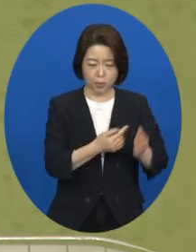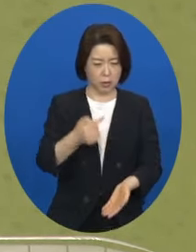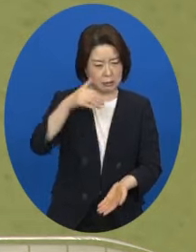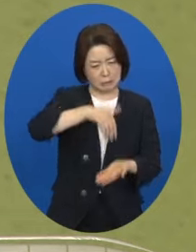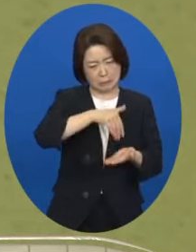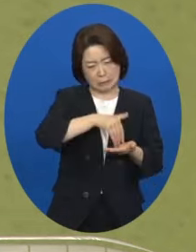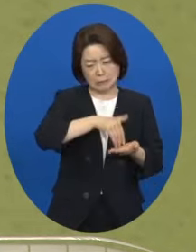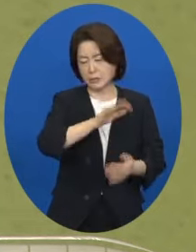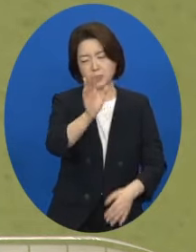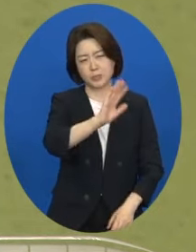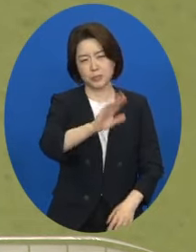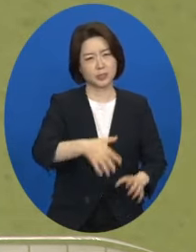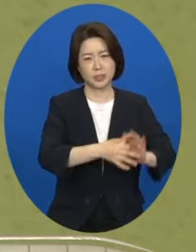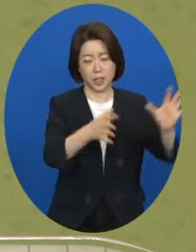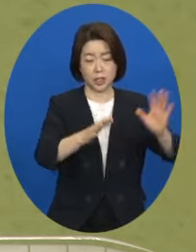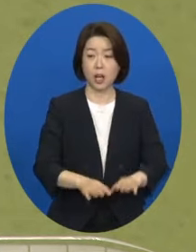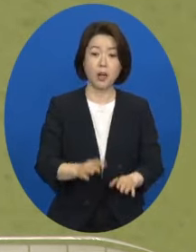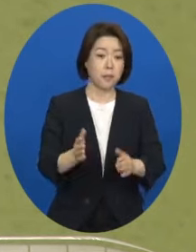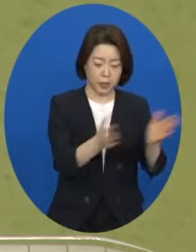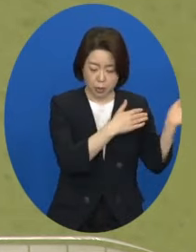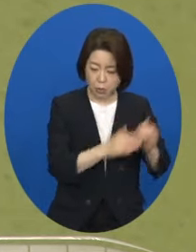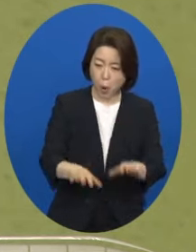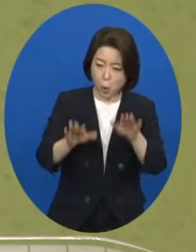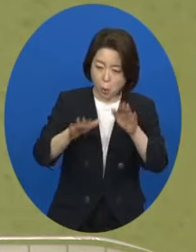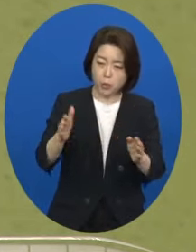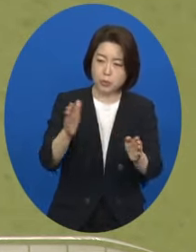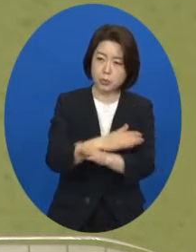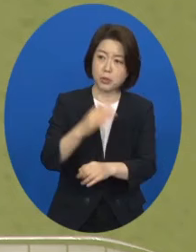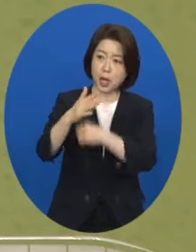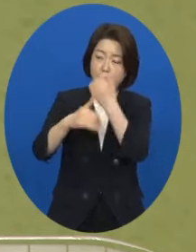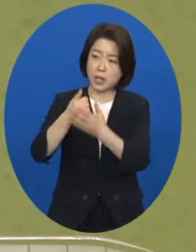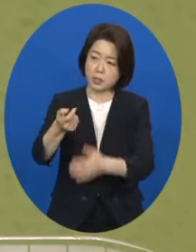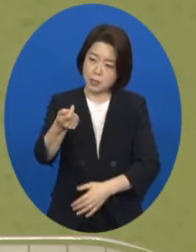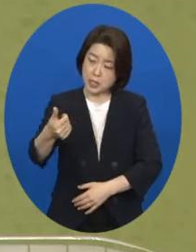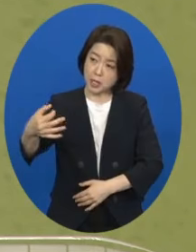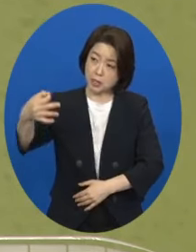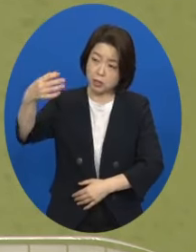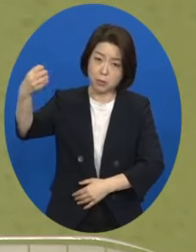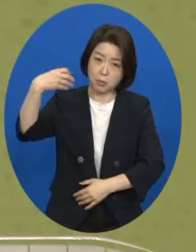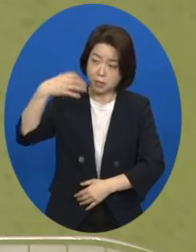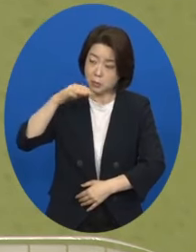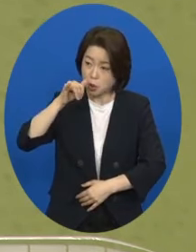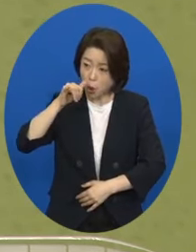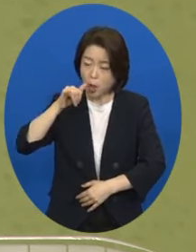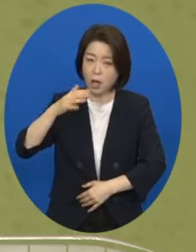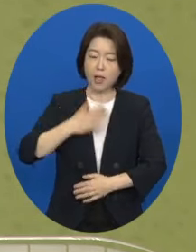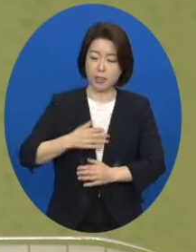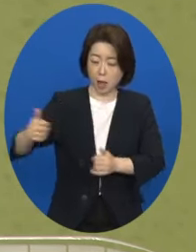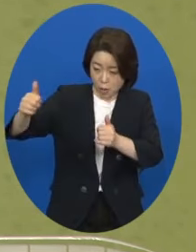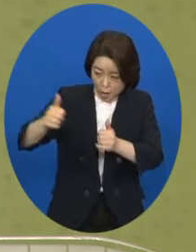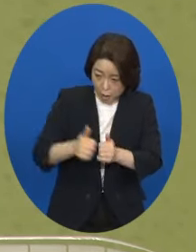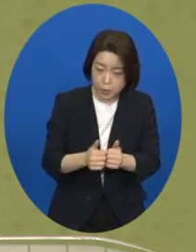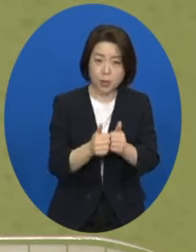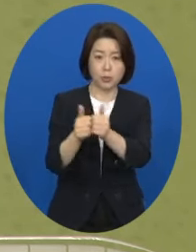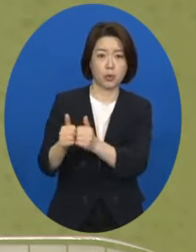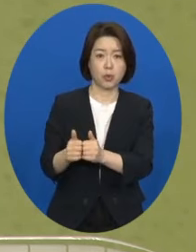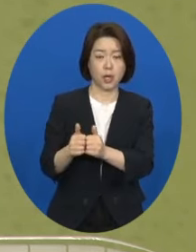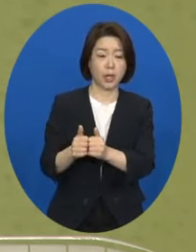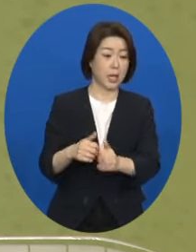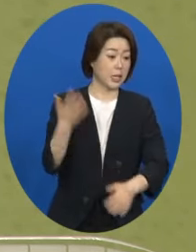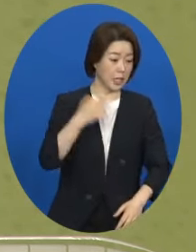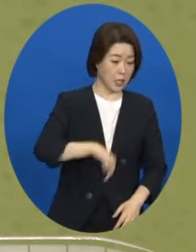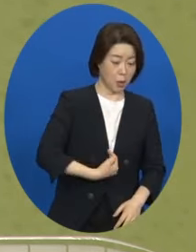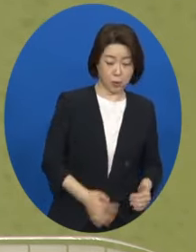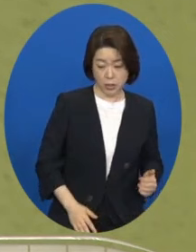소용없어요. 오늘부터 주님께서 작은 것이라도 말씀하시면 한번 순종해보세요. 나와 함께 이제 동행하자. 지금까지는 너 혼자